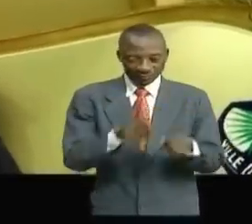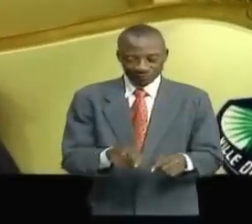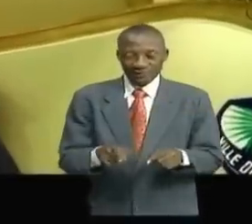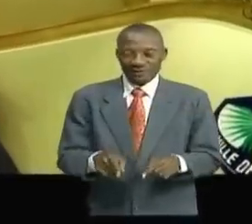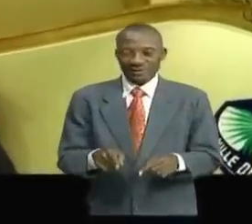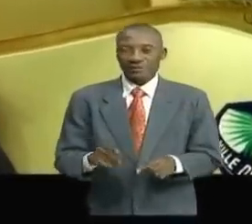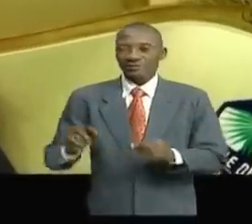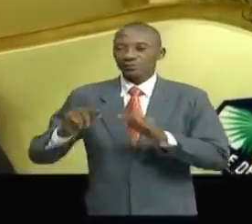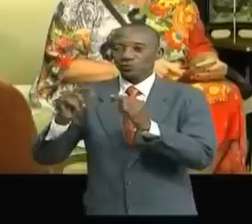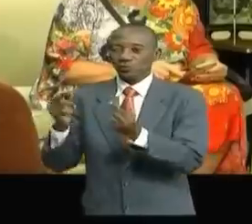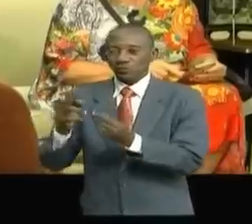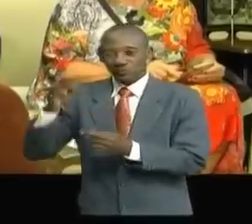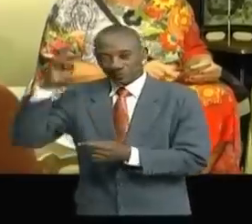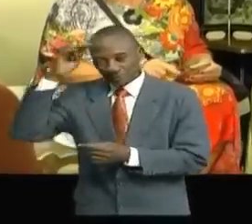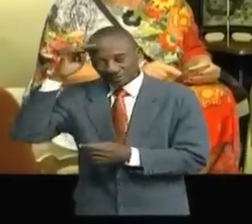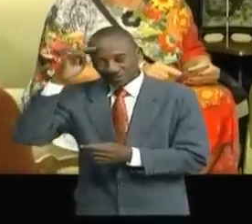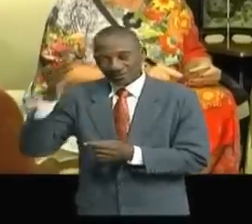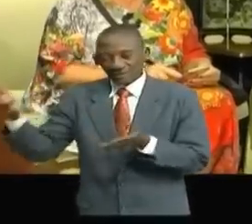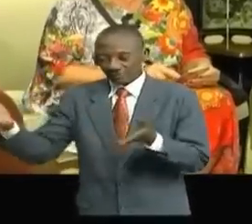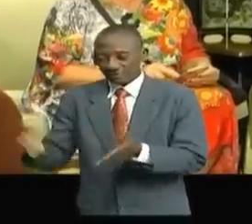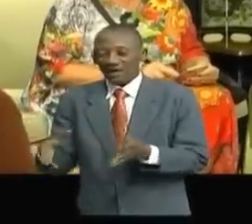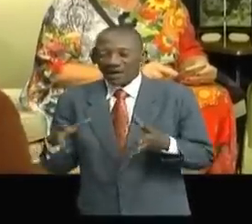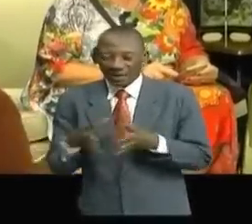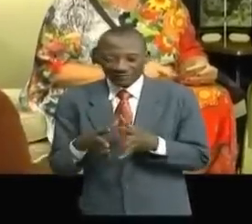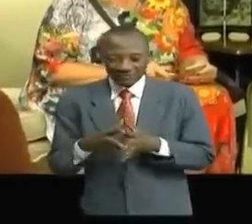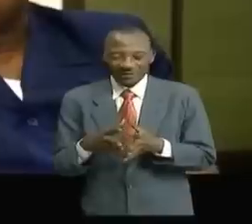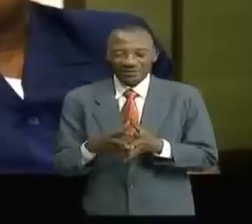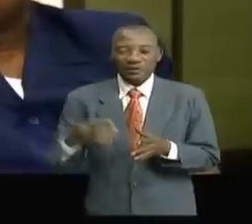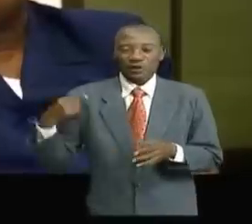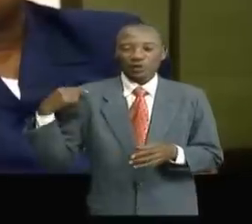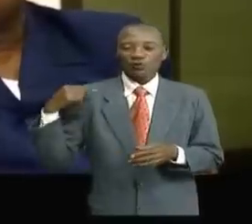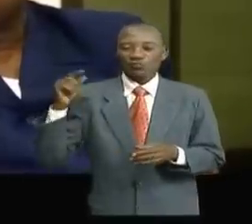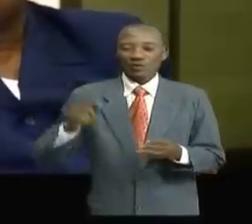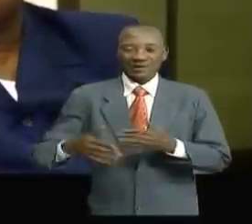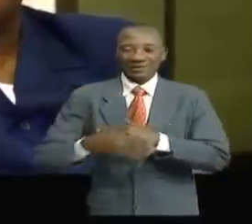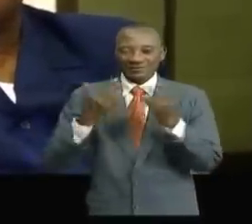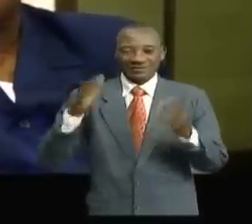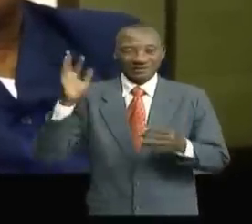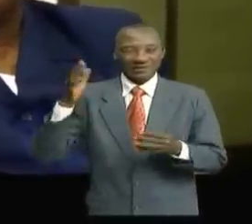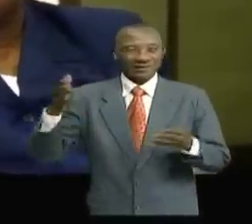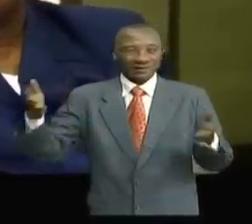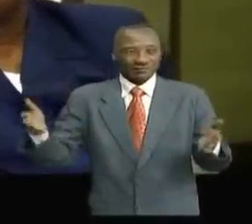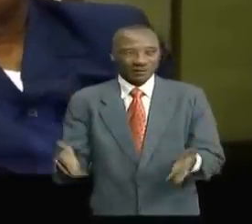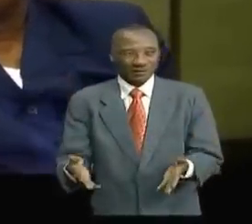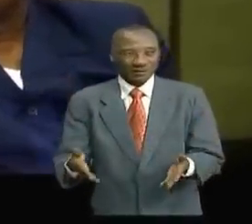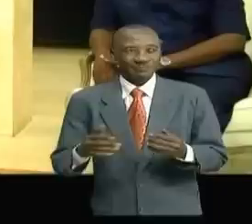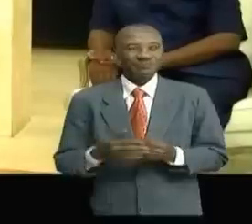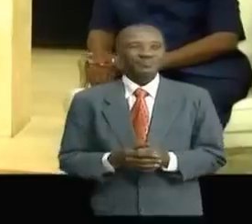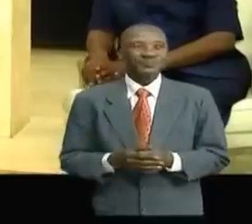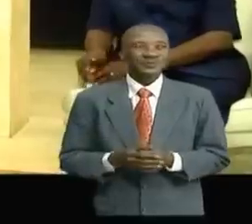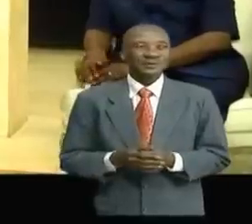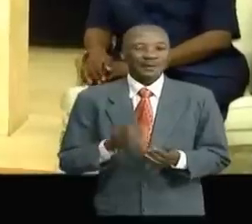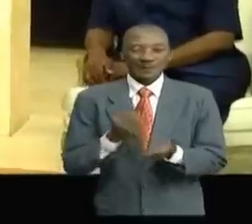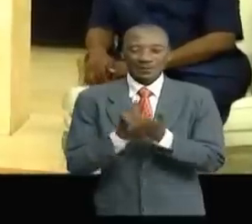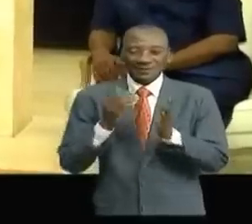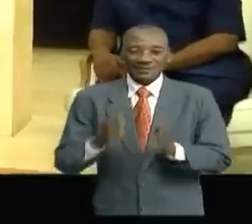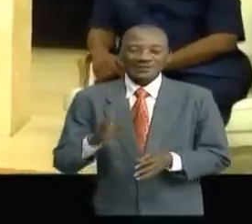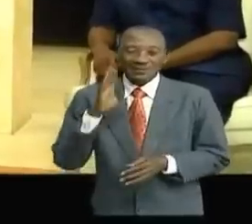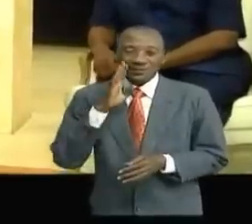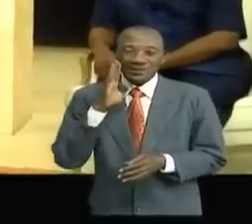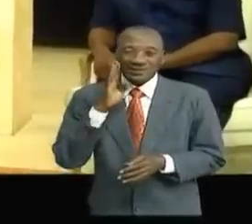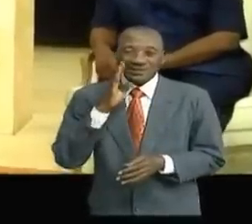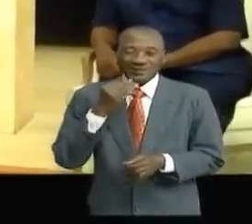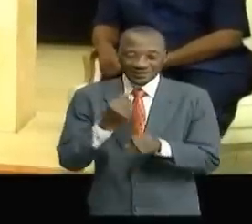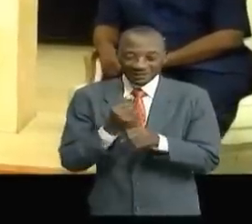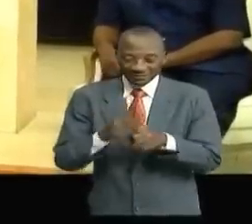et membre du bureau de l'Association internationale des maires francophones en présence de l'ambassadeur belge en République démocratique du